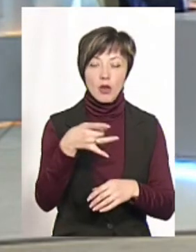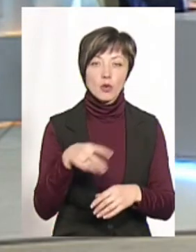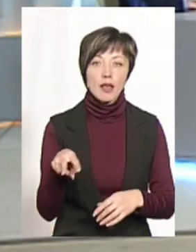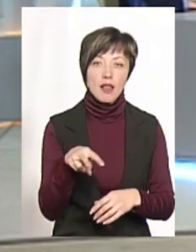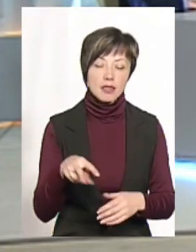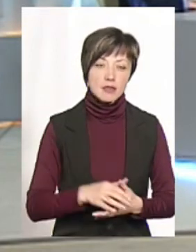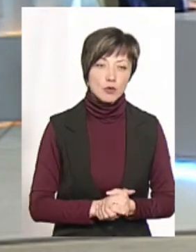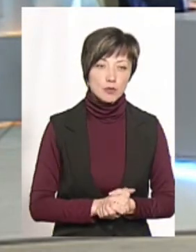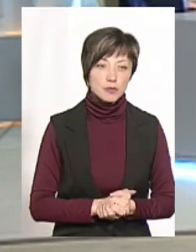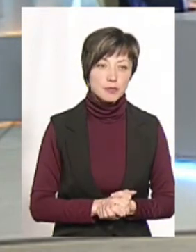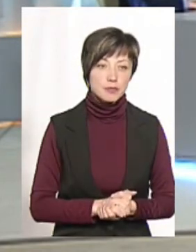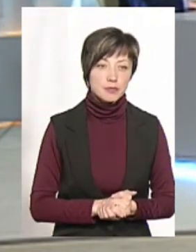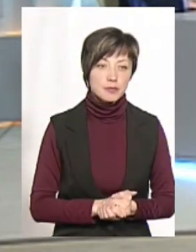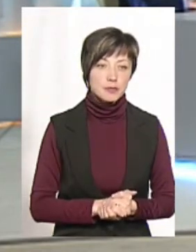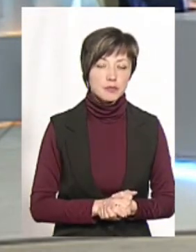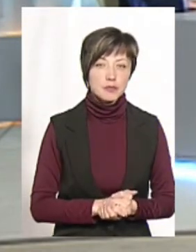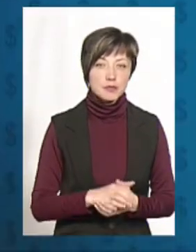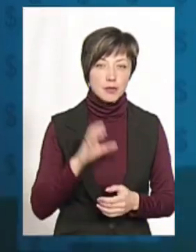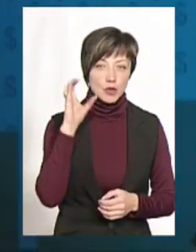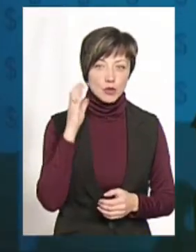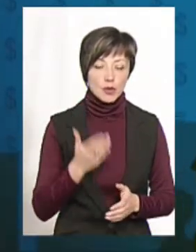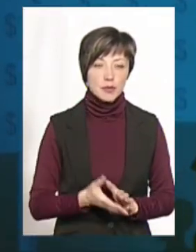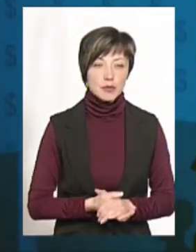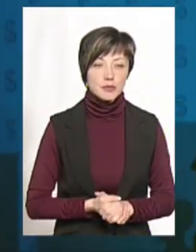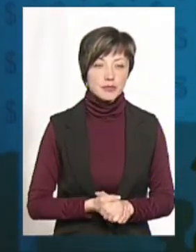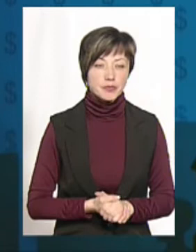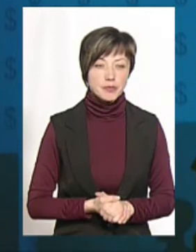мікрорайону Лезнева від Олександра Покася. Послухаємо.